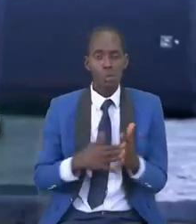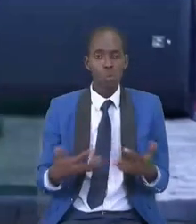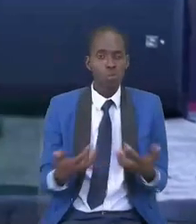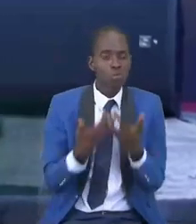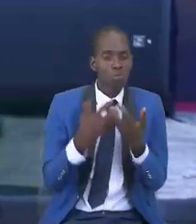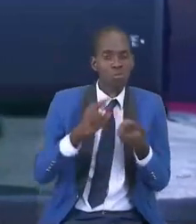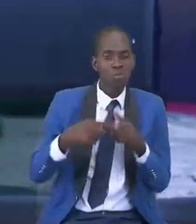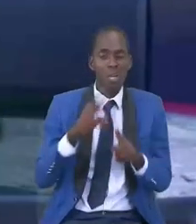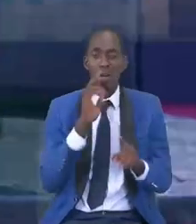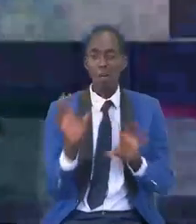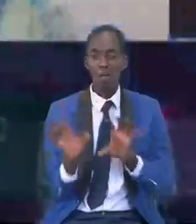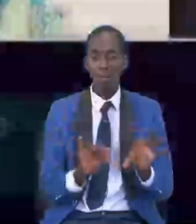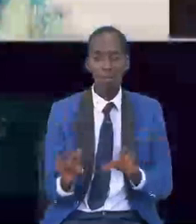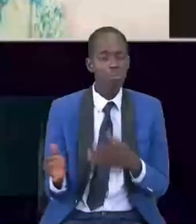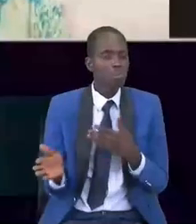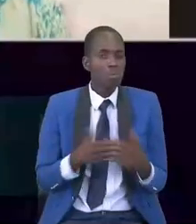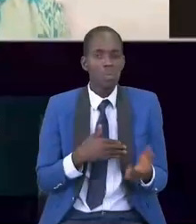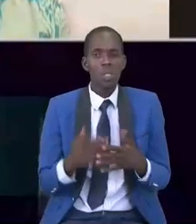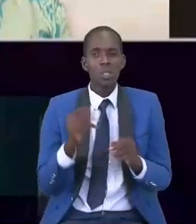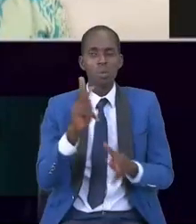font, quel que soit